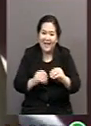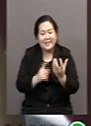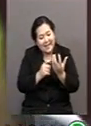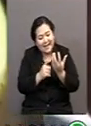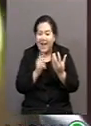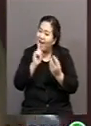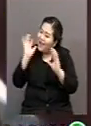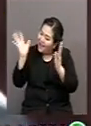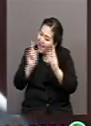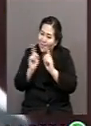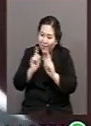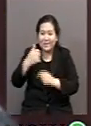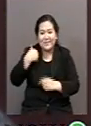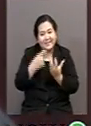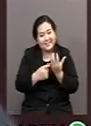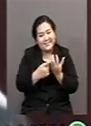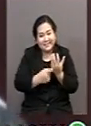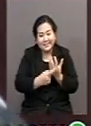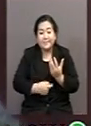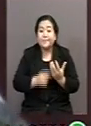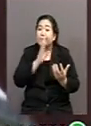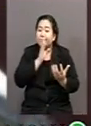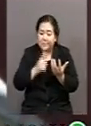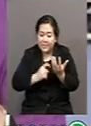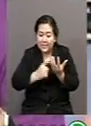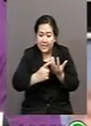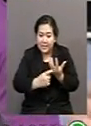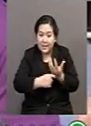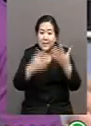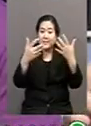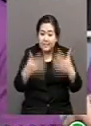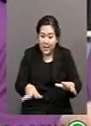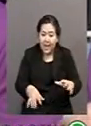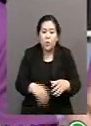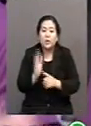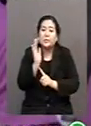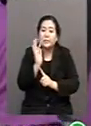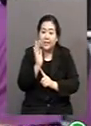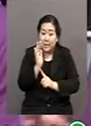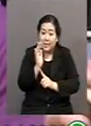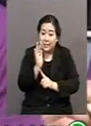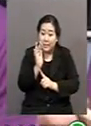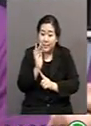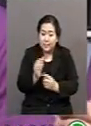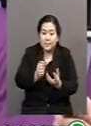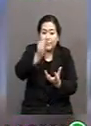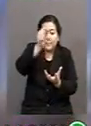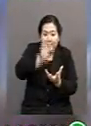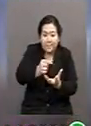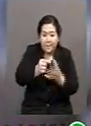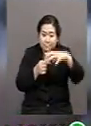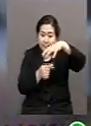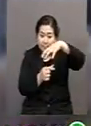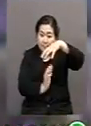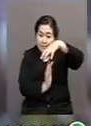คุยกับคนข้างๆนะคะพอหลังจากที่แกะสลักเปลือกแตงโมเสร็จแล้วเขาก็จะเอาเทียนหรือว่าไฟเนี่ยแหละไปวางเอาไว้ที่ข้างในของ